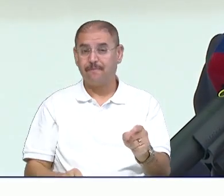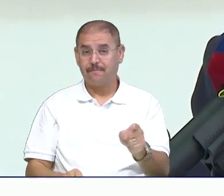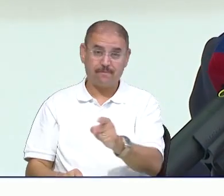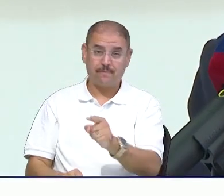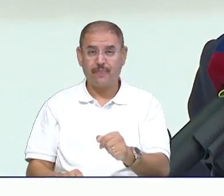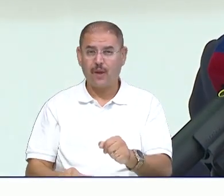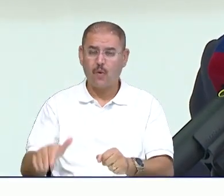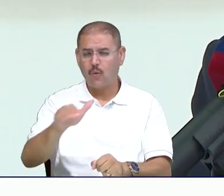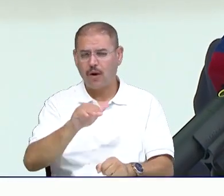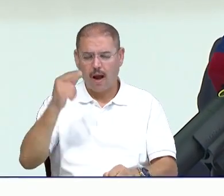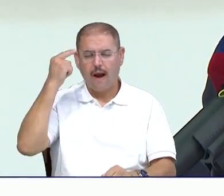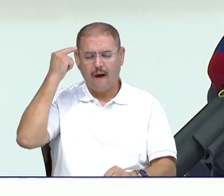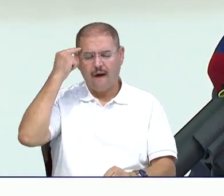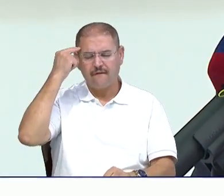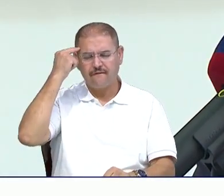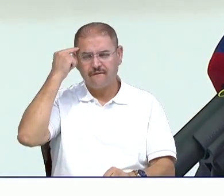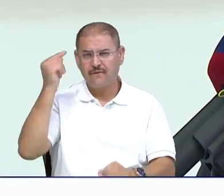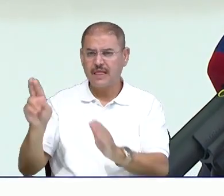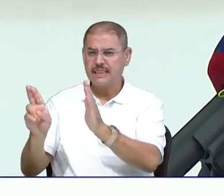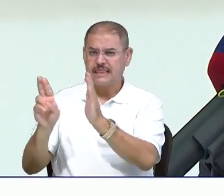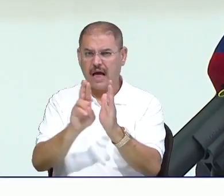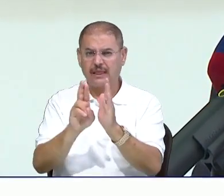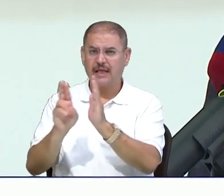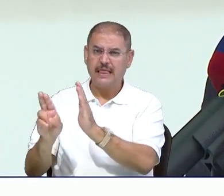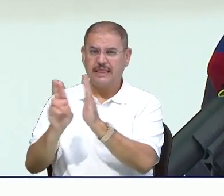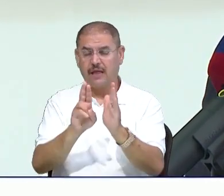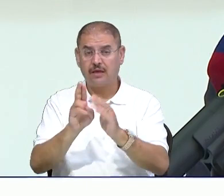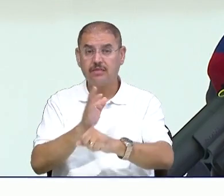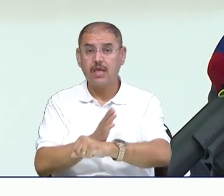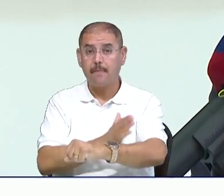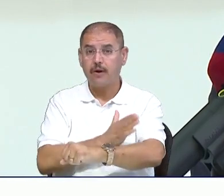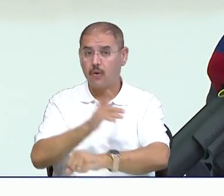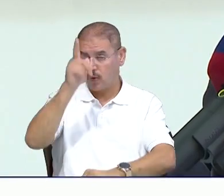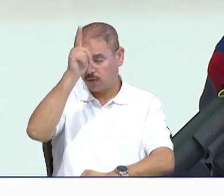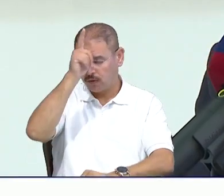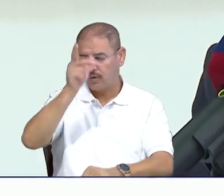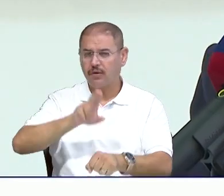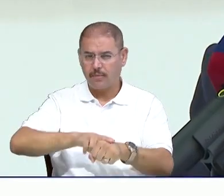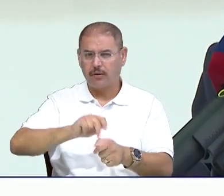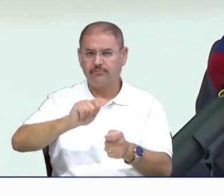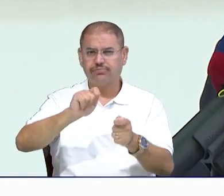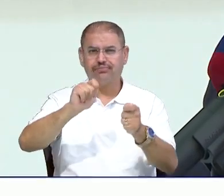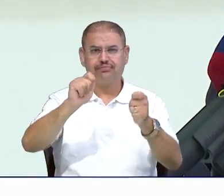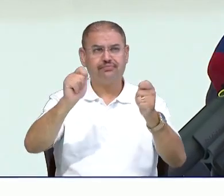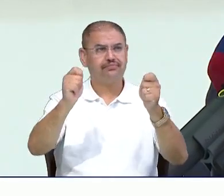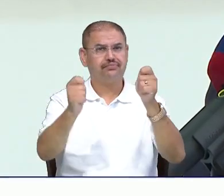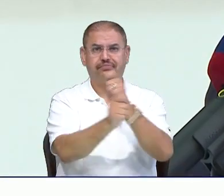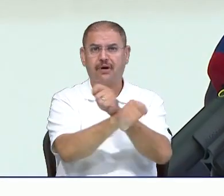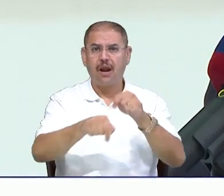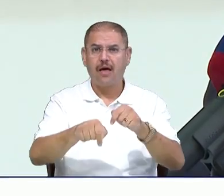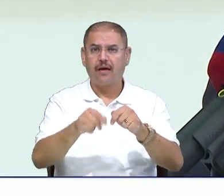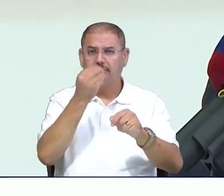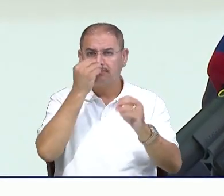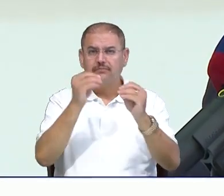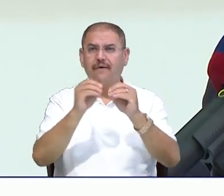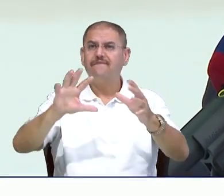يوازن بين التكيف مع التحديات التي يواجهها الأردن والتحولات والمتغيرات التي تطرأ في